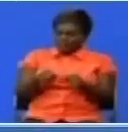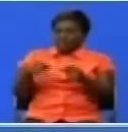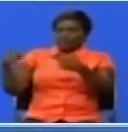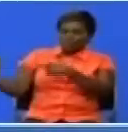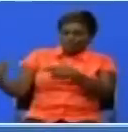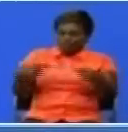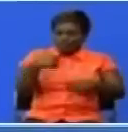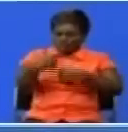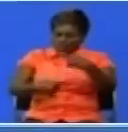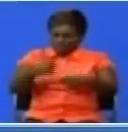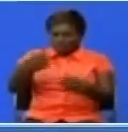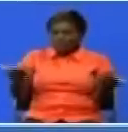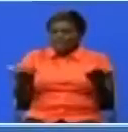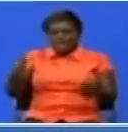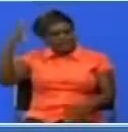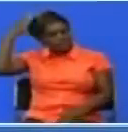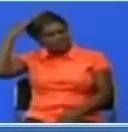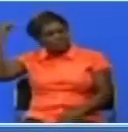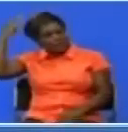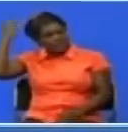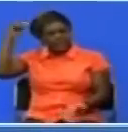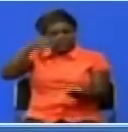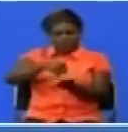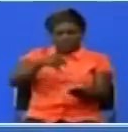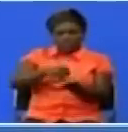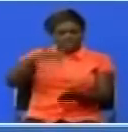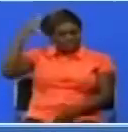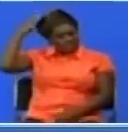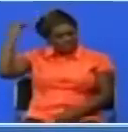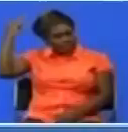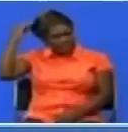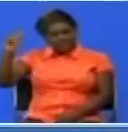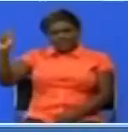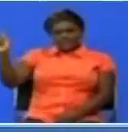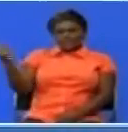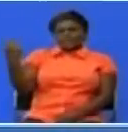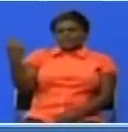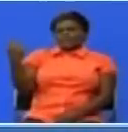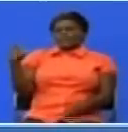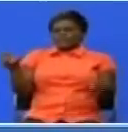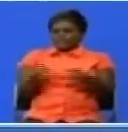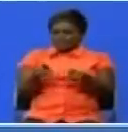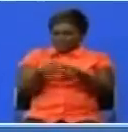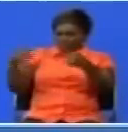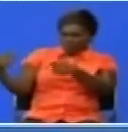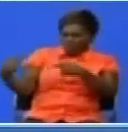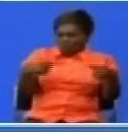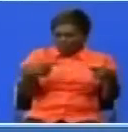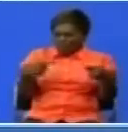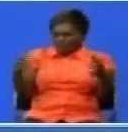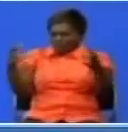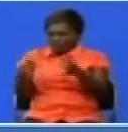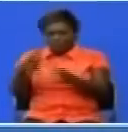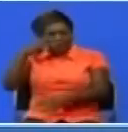ambavyo vinaendelea katika taifa la Somalia pia ikiwemo taifa la Somalia likiwa na Kenya ambapo wanapigana na kundi la